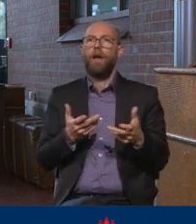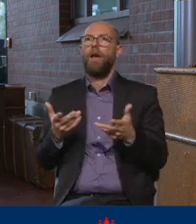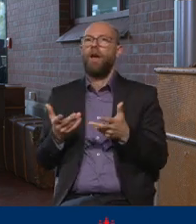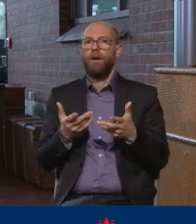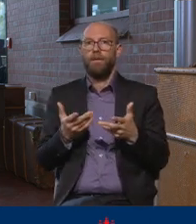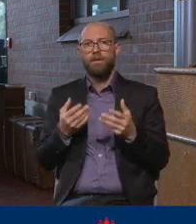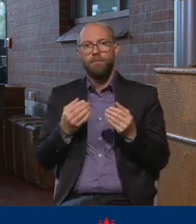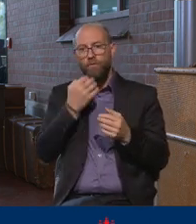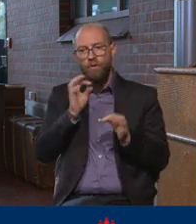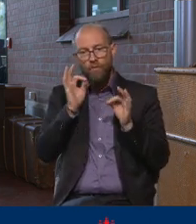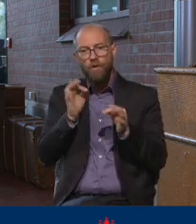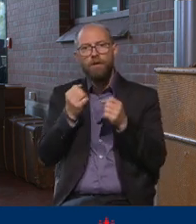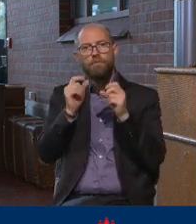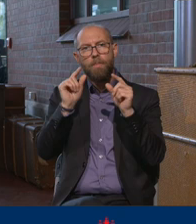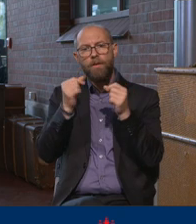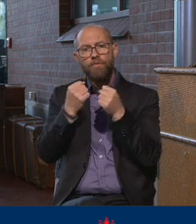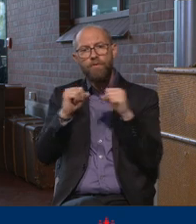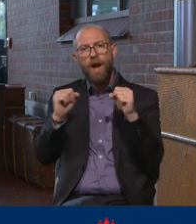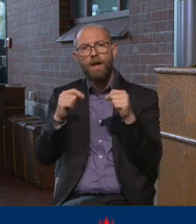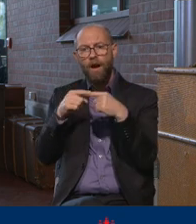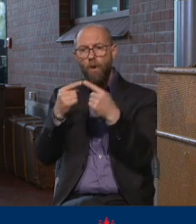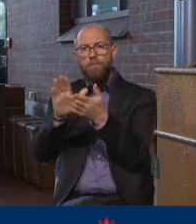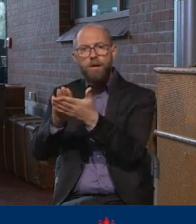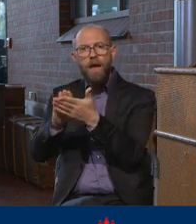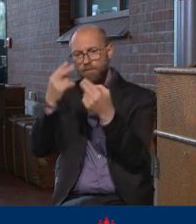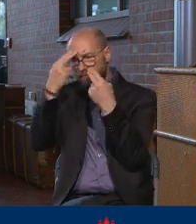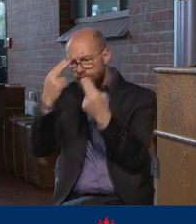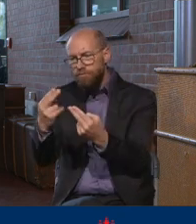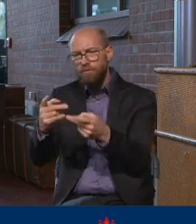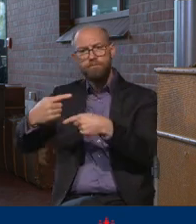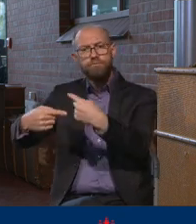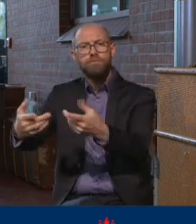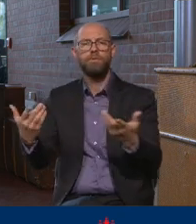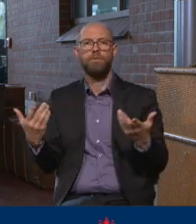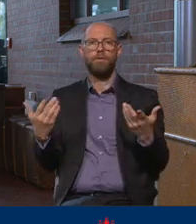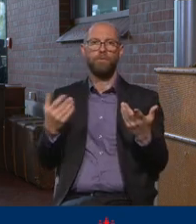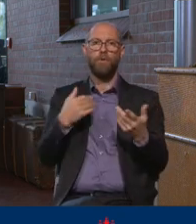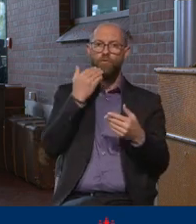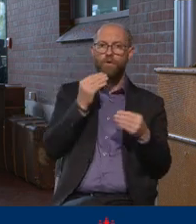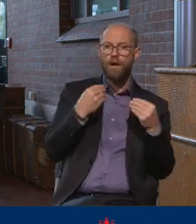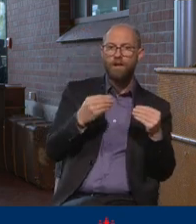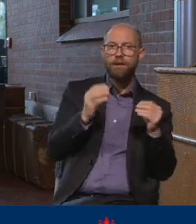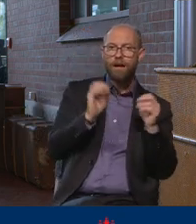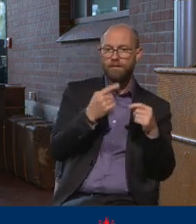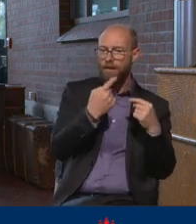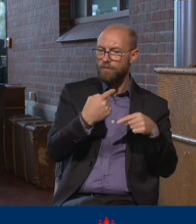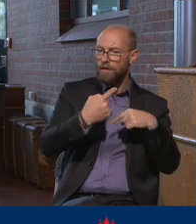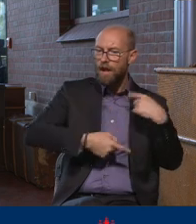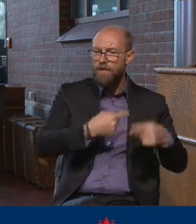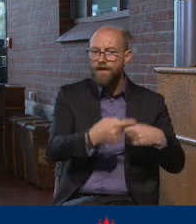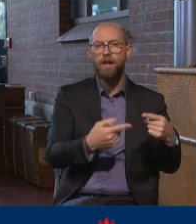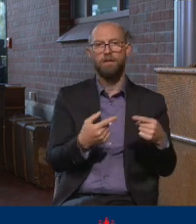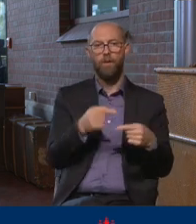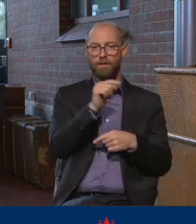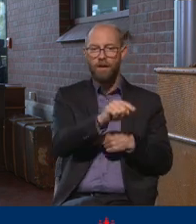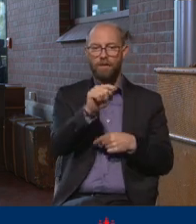kleinere freiräume frei bleiben und eben das gerade an den stellen an denen sich dinge und kreativität entwickeln soll das eben auch